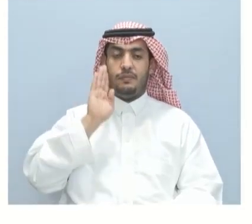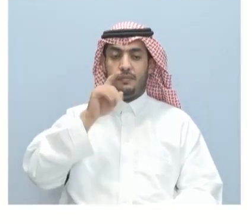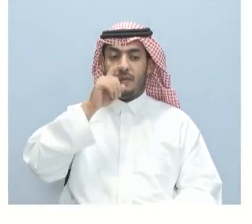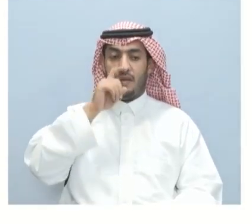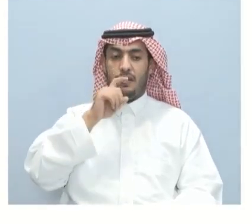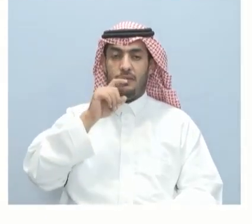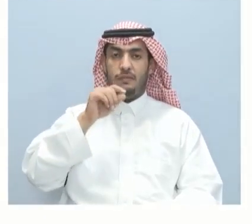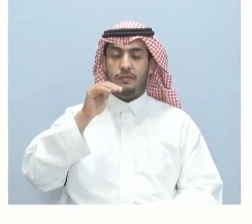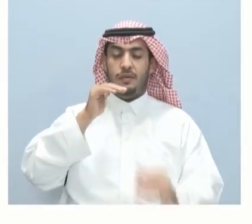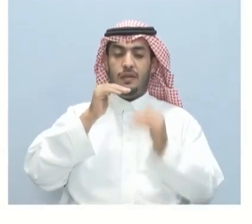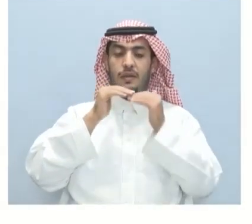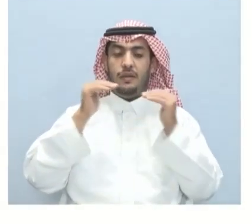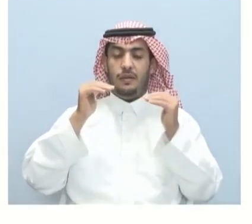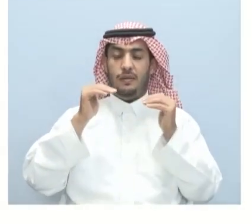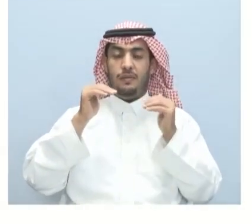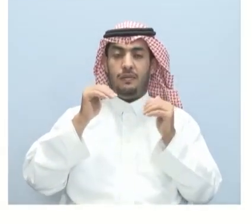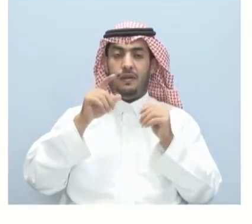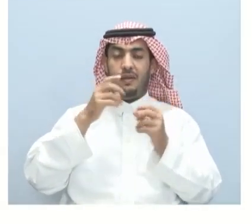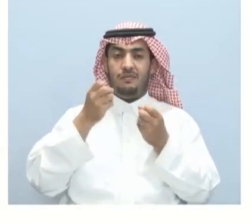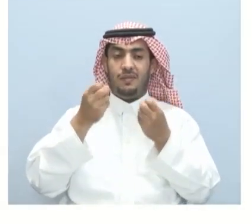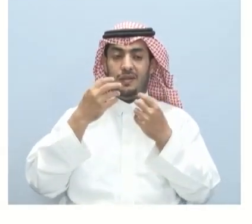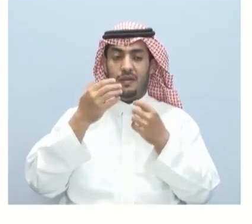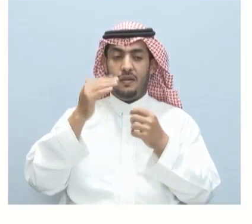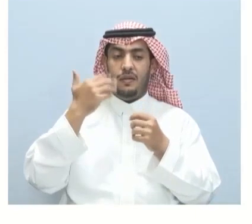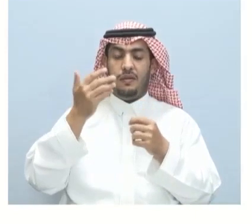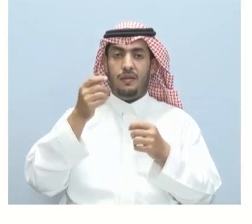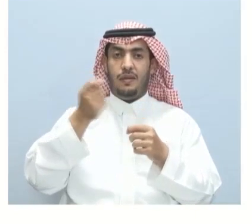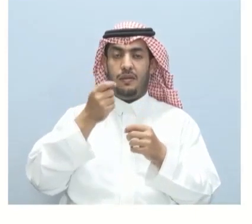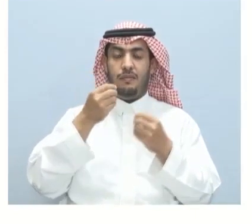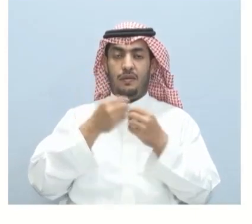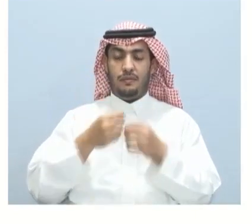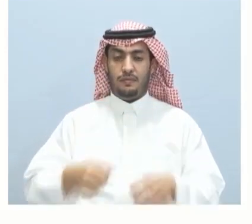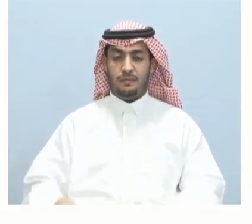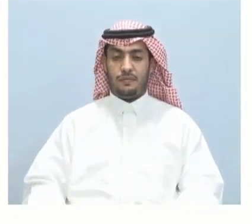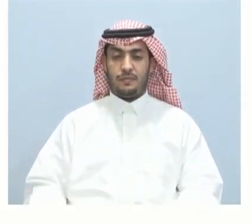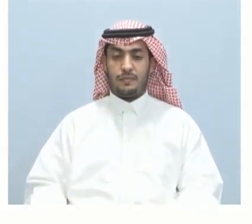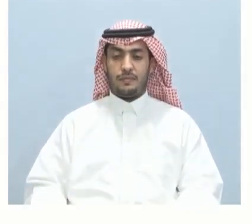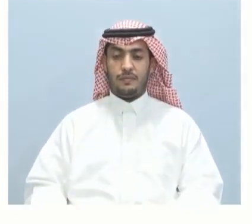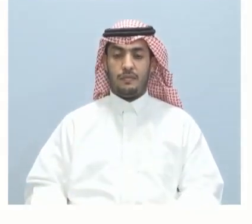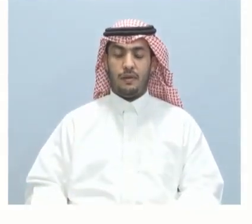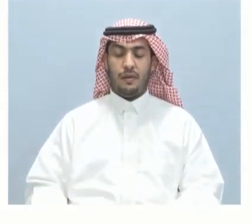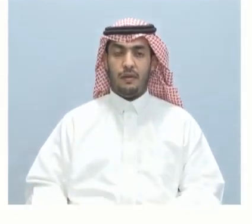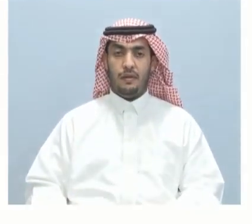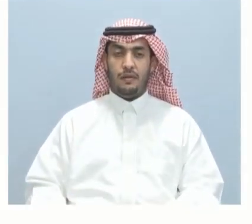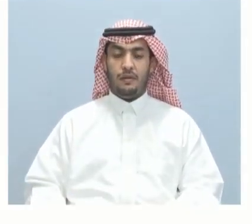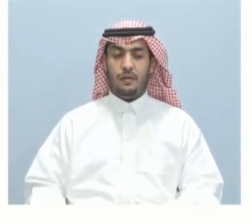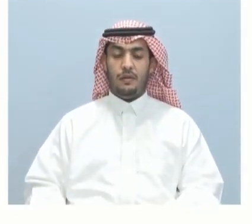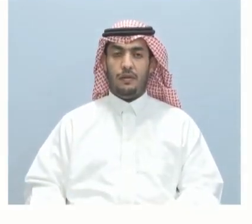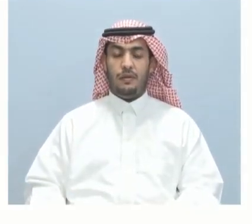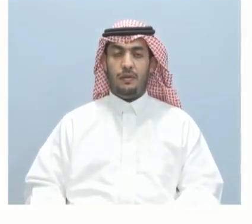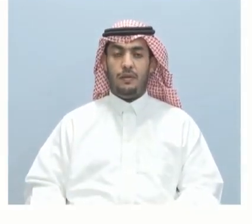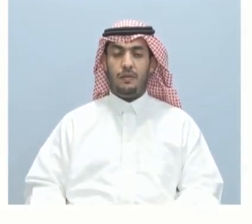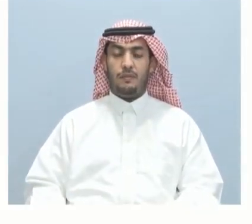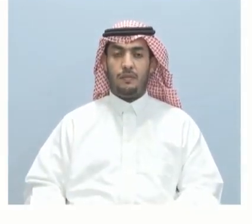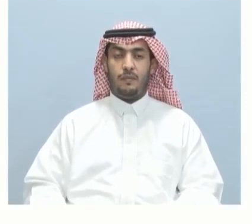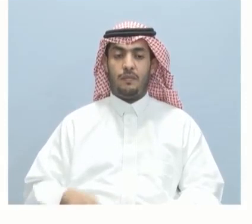خطا تحت ماذا تحت المعطيات ثم نكتبها سردا تحت بعضها البعض حتى توحي لك